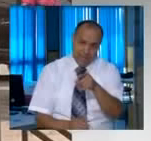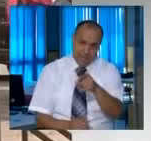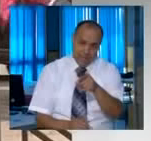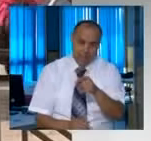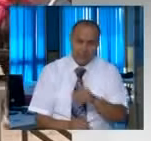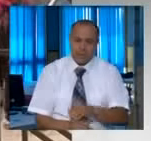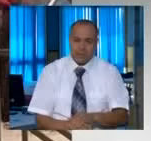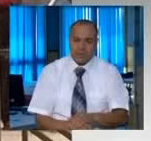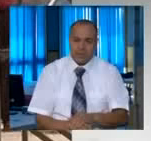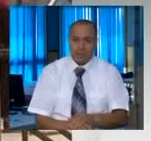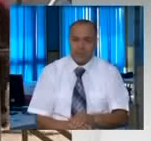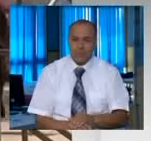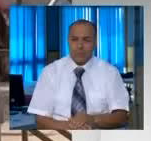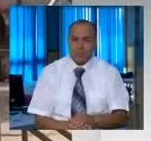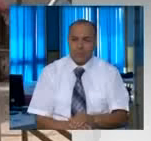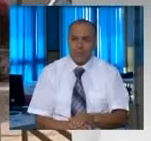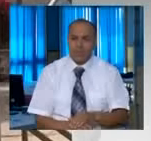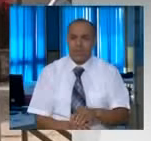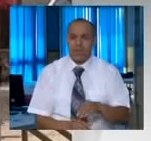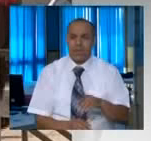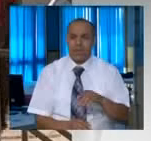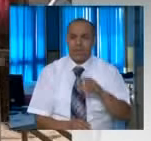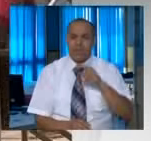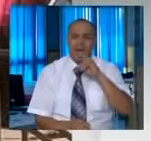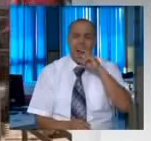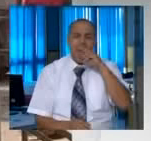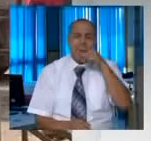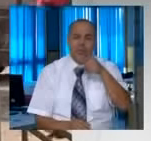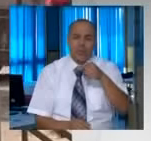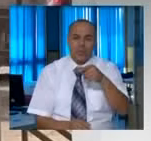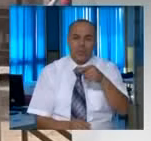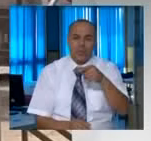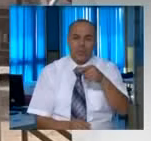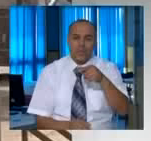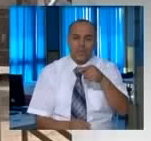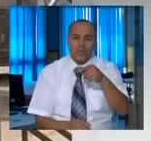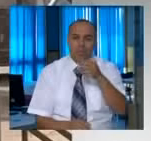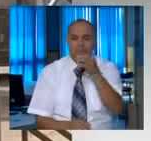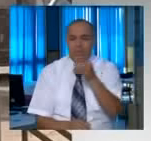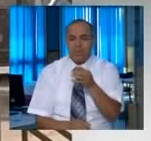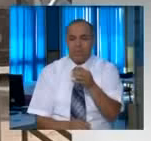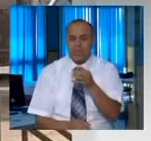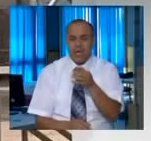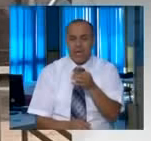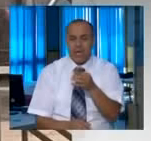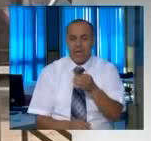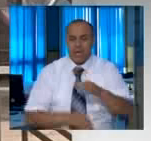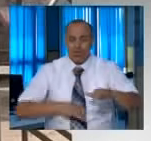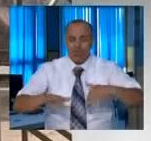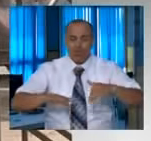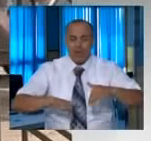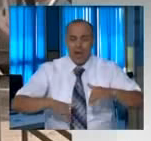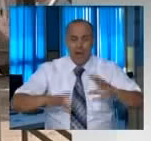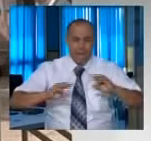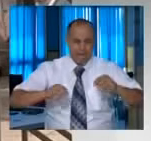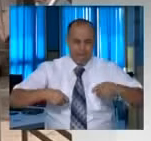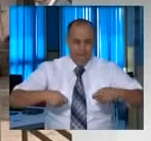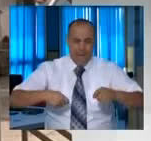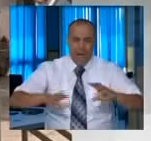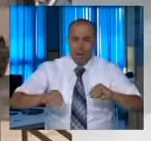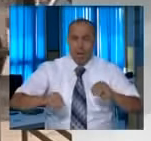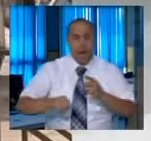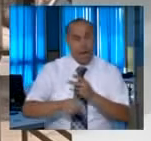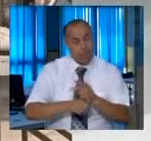السوق ليس في مكانه في المكان المحدد، هو على مستوى الشارع الرئيسي، وهو يمثل